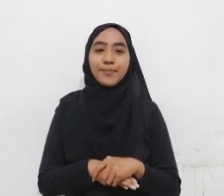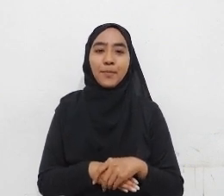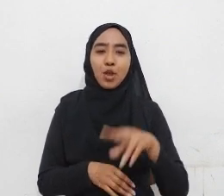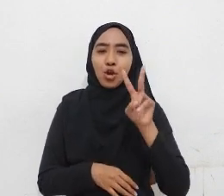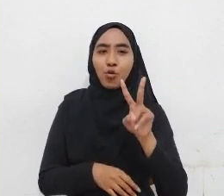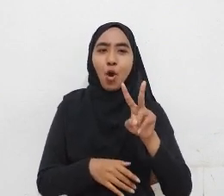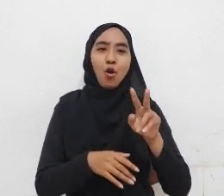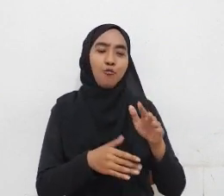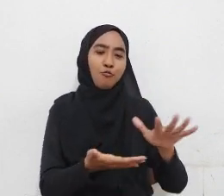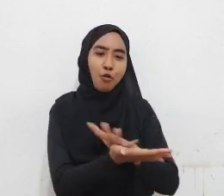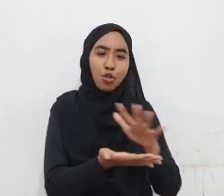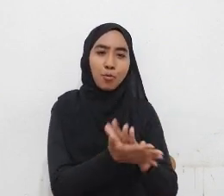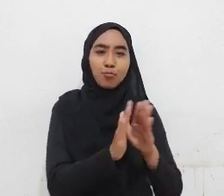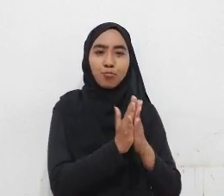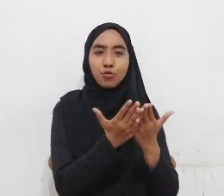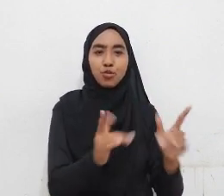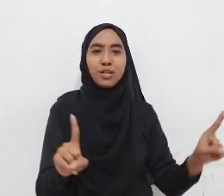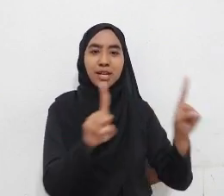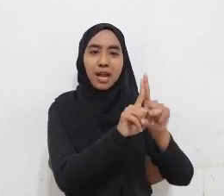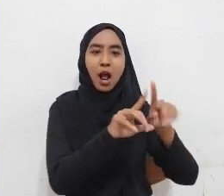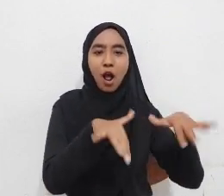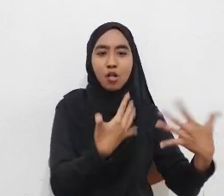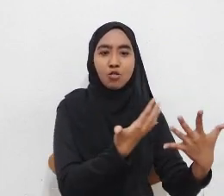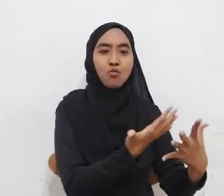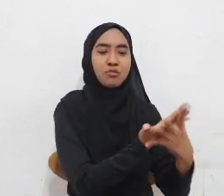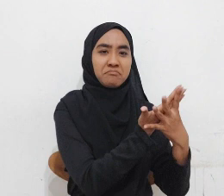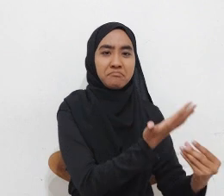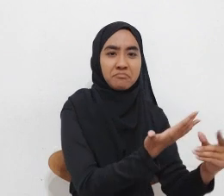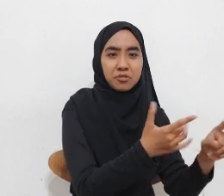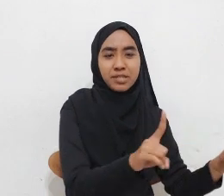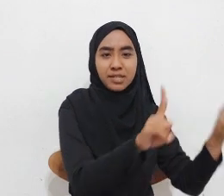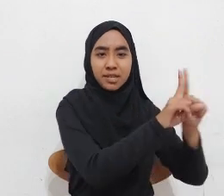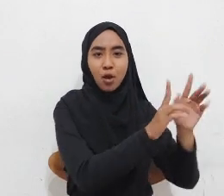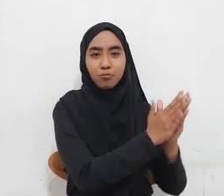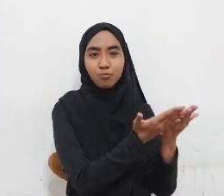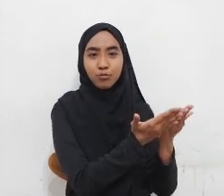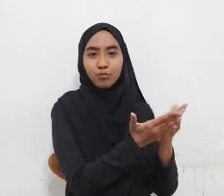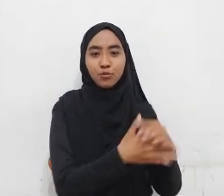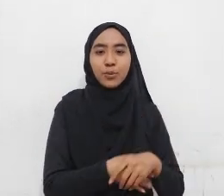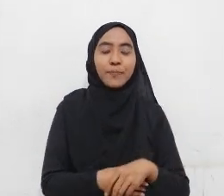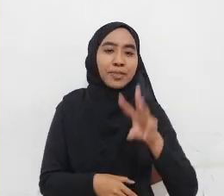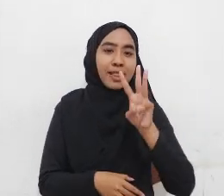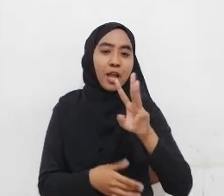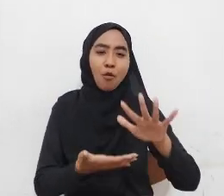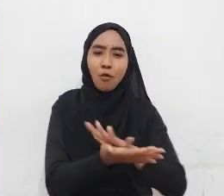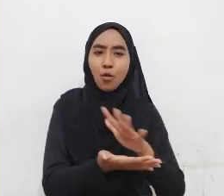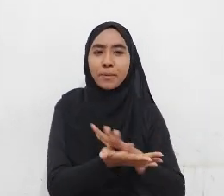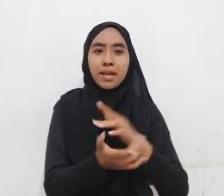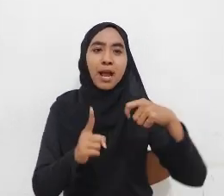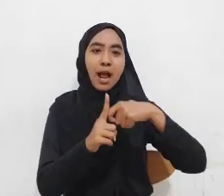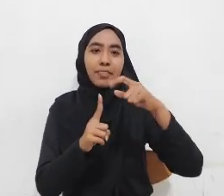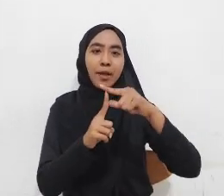standar. 2. Fotokopi buku nikah atau duplikat kutipan akta nikah.